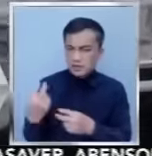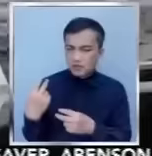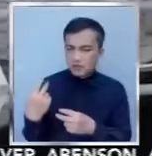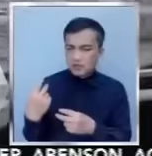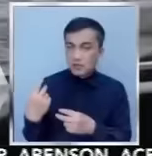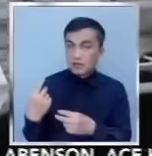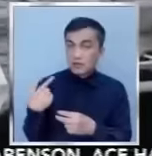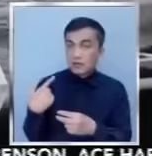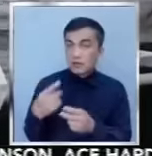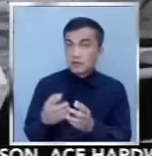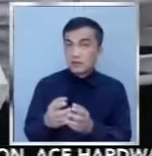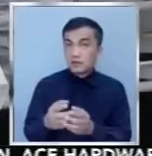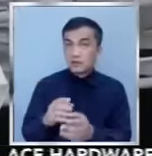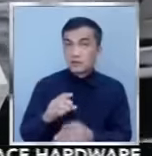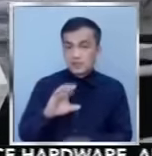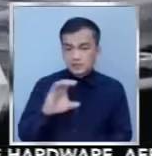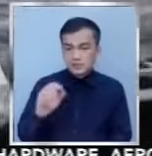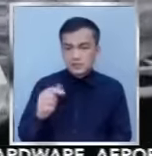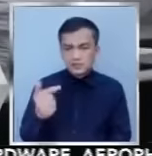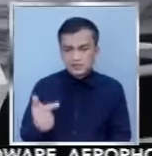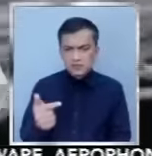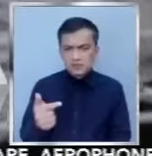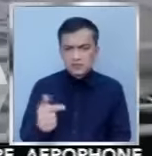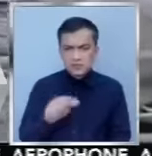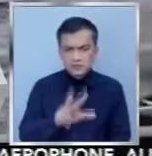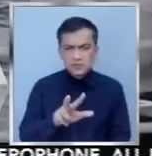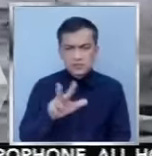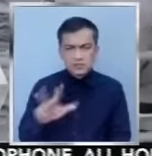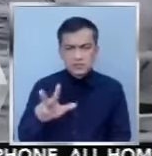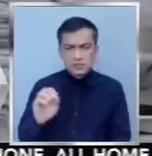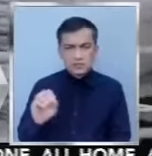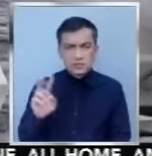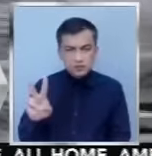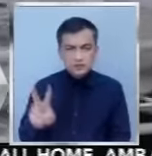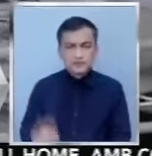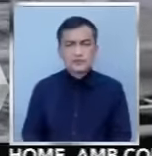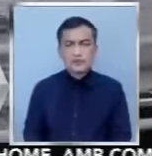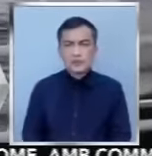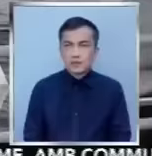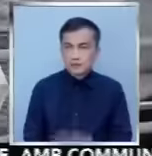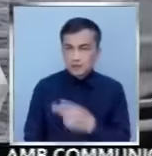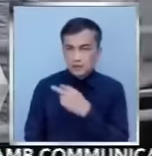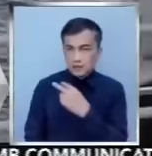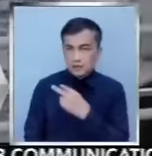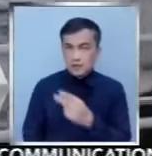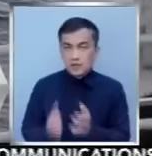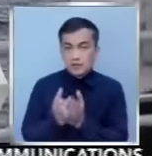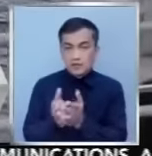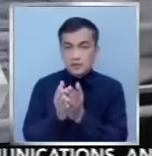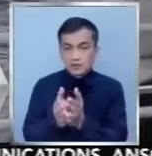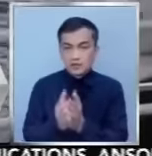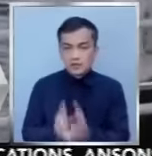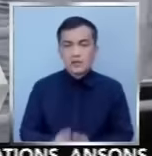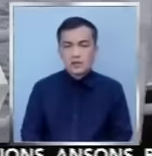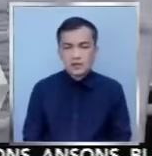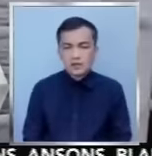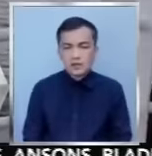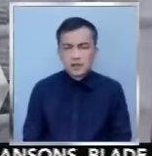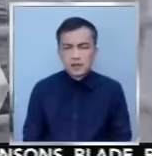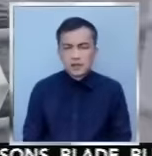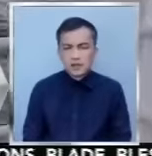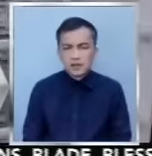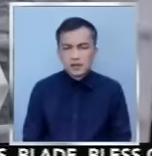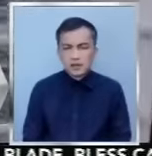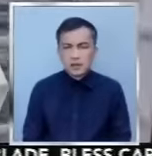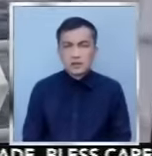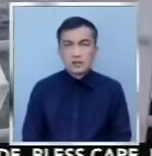itong ccg 3302 yan yyung mga ito yyung barko na bumuntot sa atin mga nasa 14 nautical